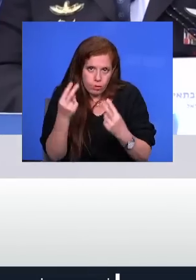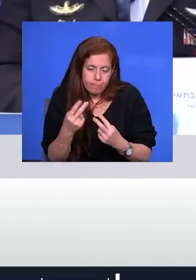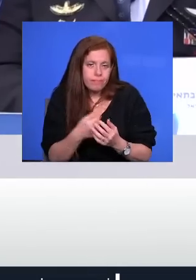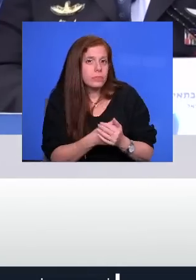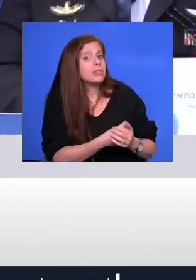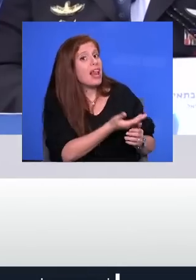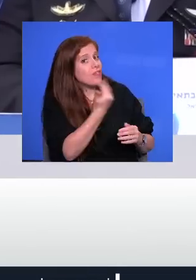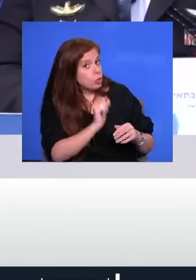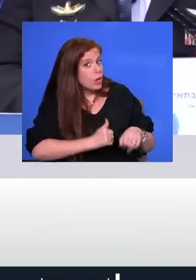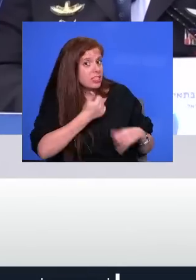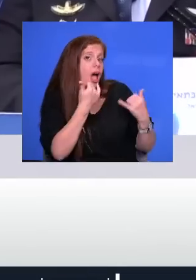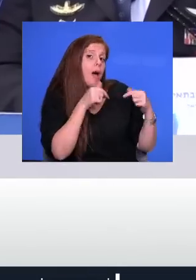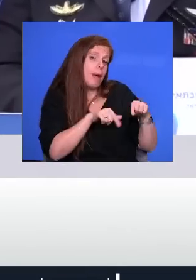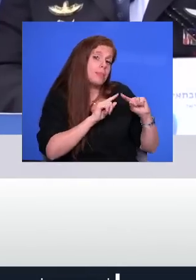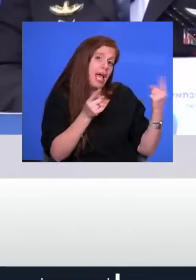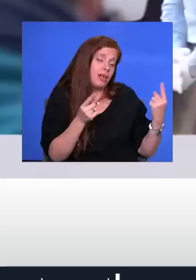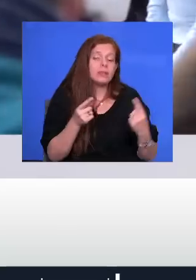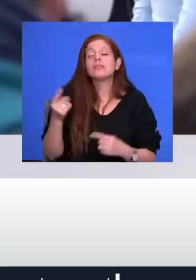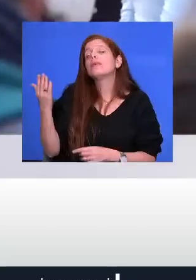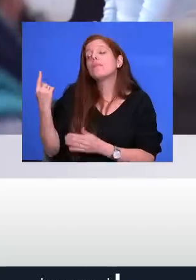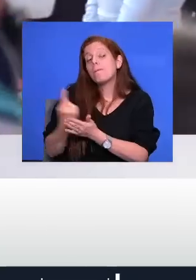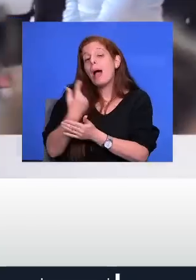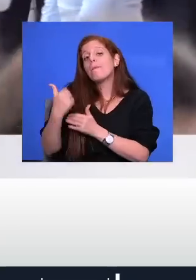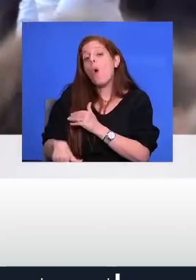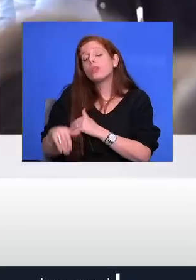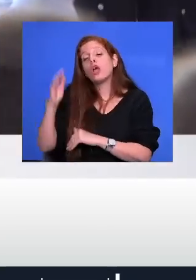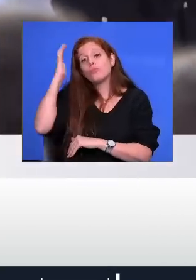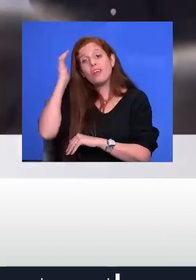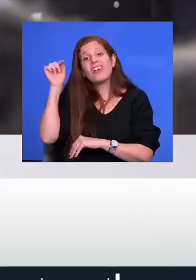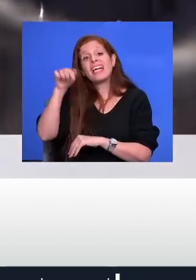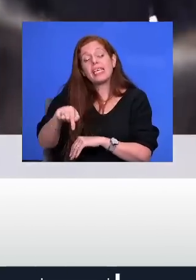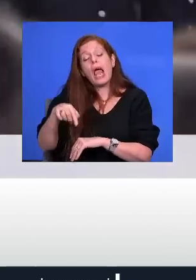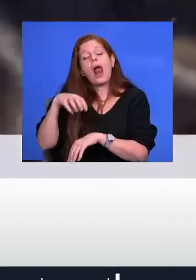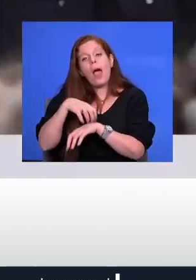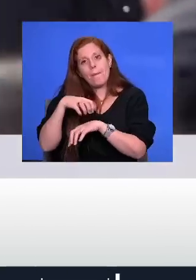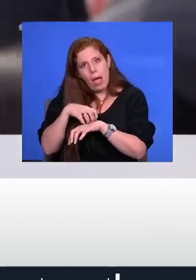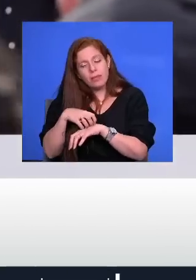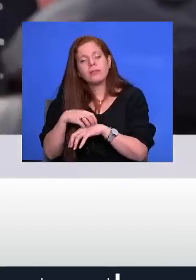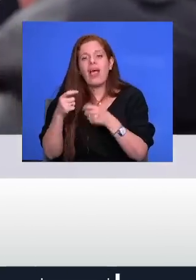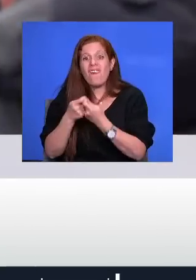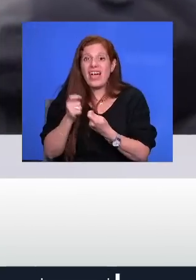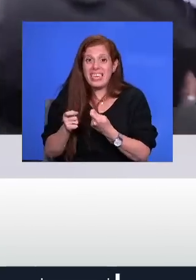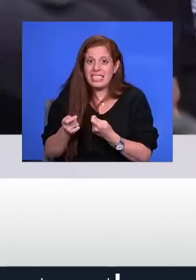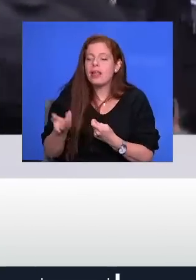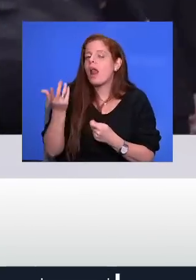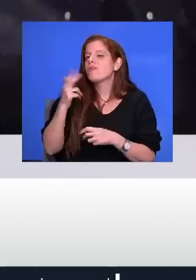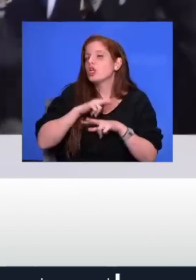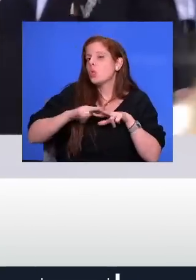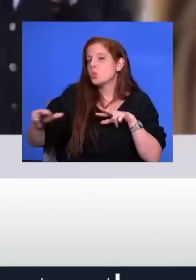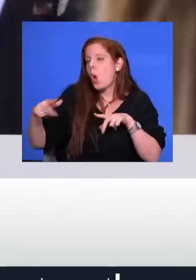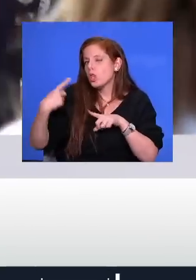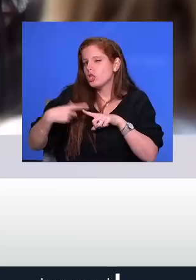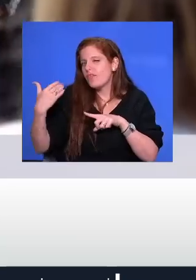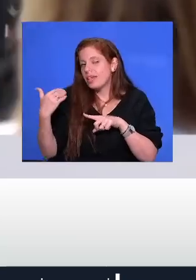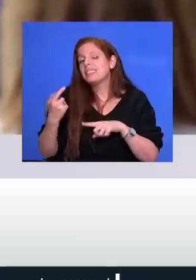הפעם זה קצת אחרת, כמובן. הפעם האחרונה שבן גביר עלה להר הבית כחבר כנסת מן הסתם הייתה לפני 3.5 חודשים,